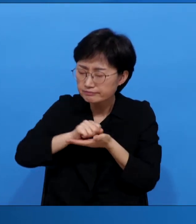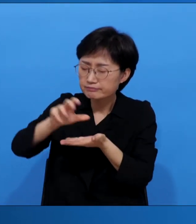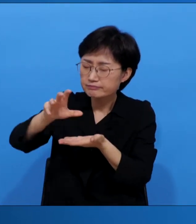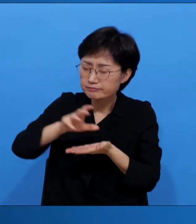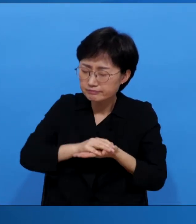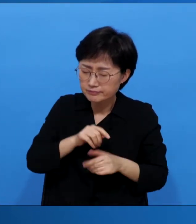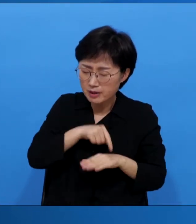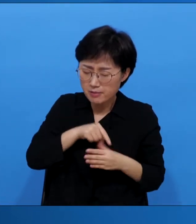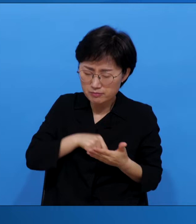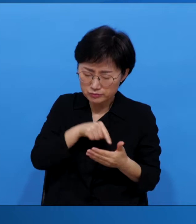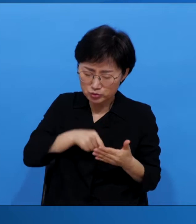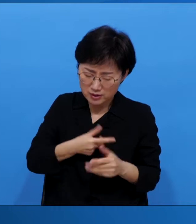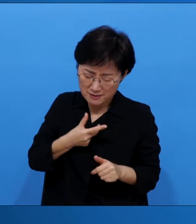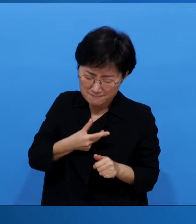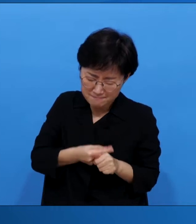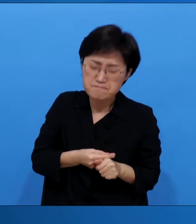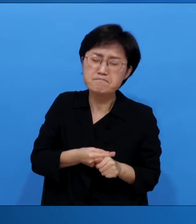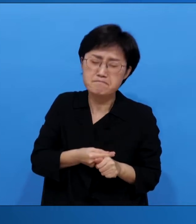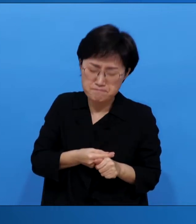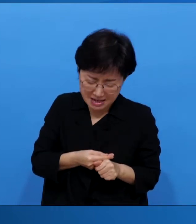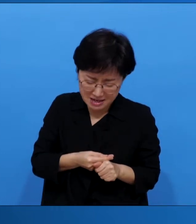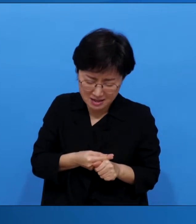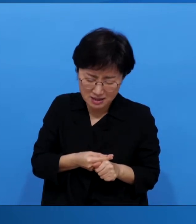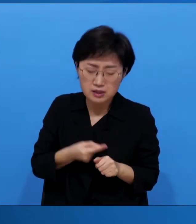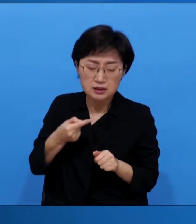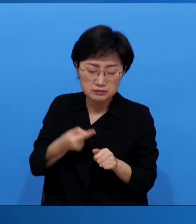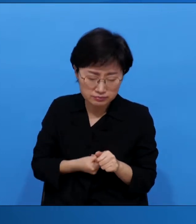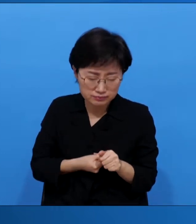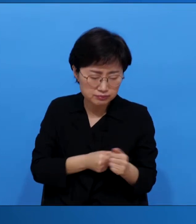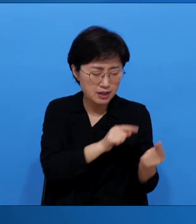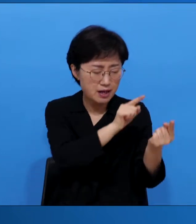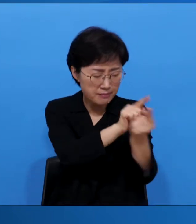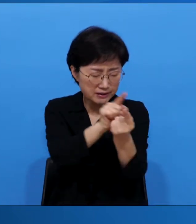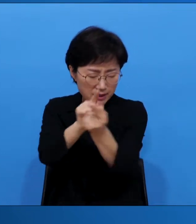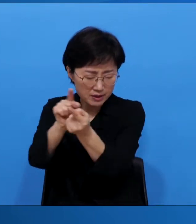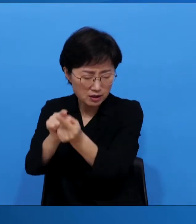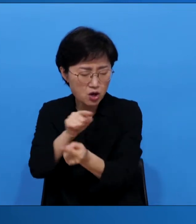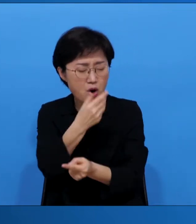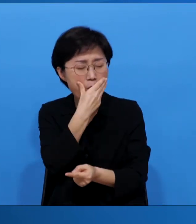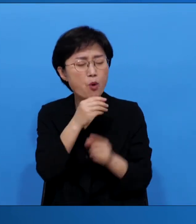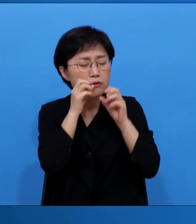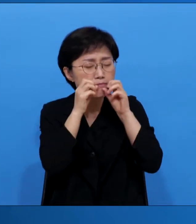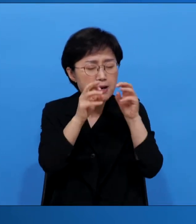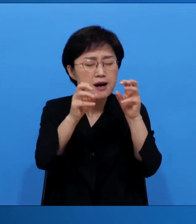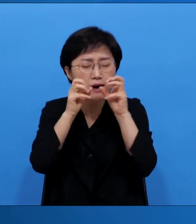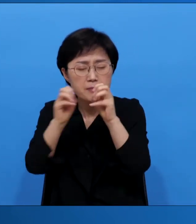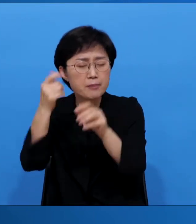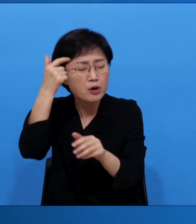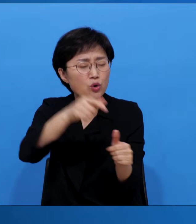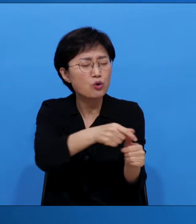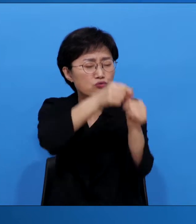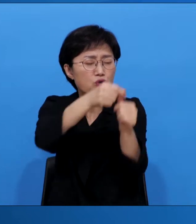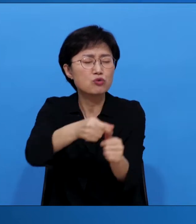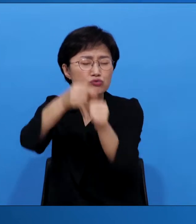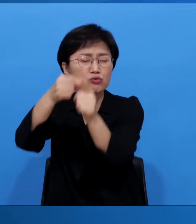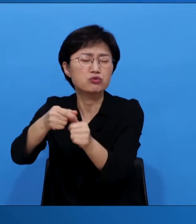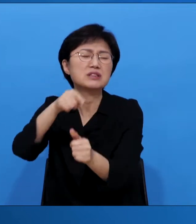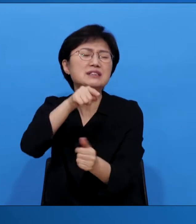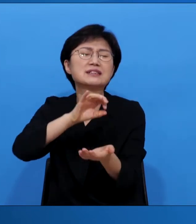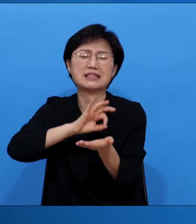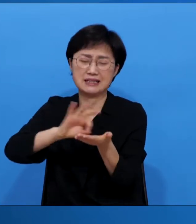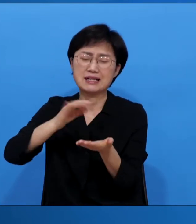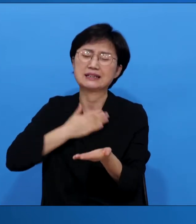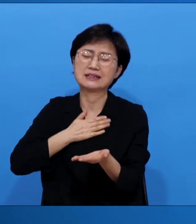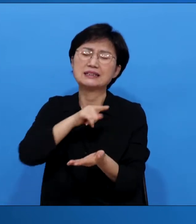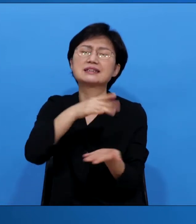우리가 살고 만나는 모든 자 살리는 주역으로 쓰임받게 하옵소서. As your pastor proclaims your word, may your word be